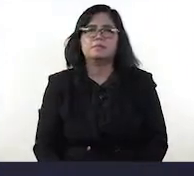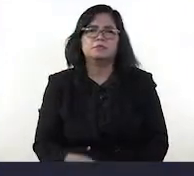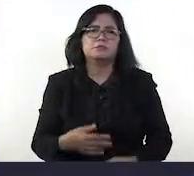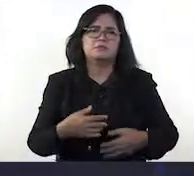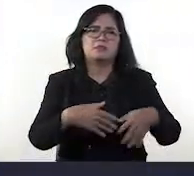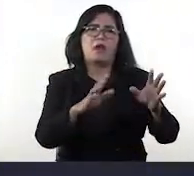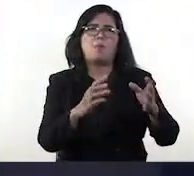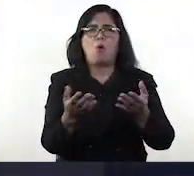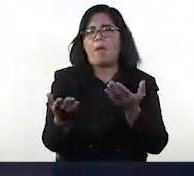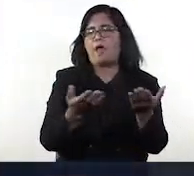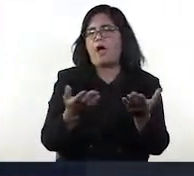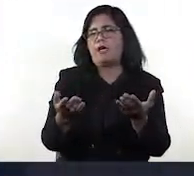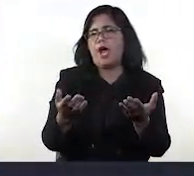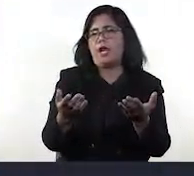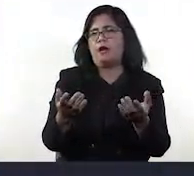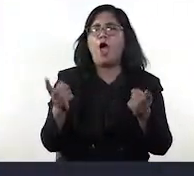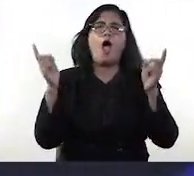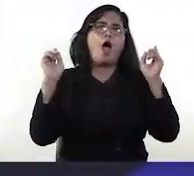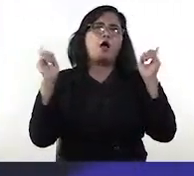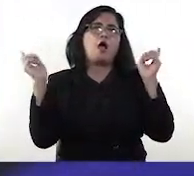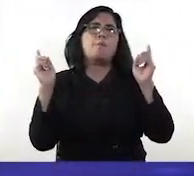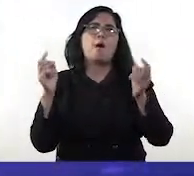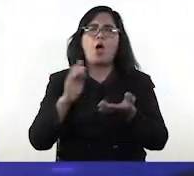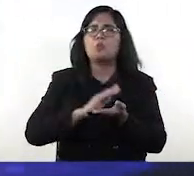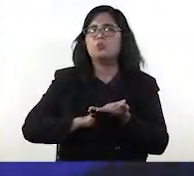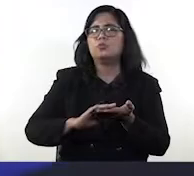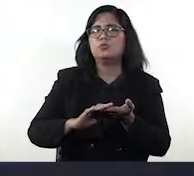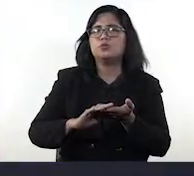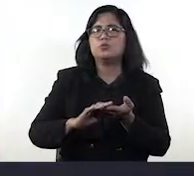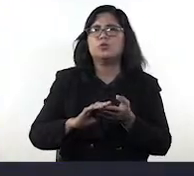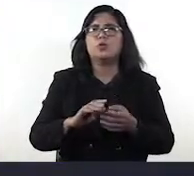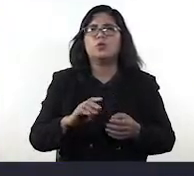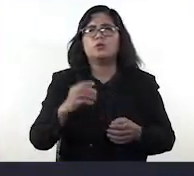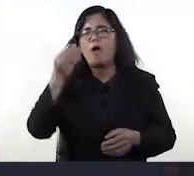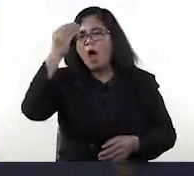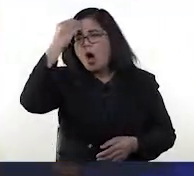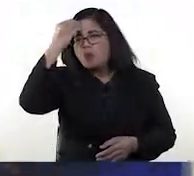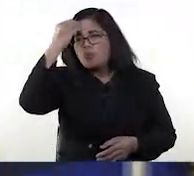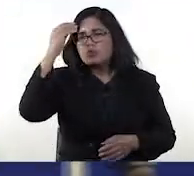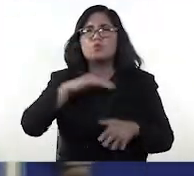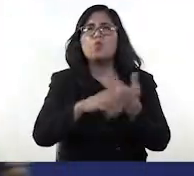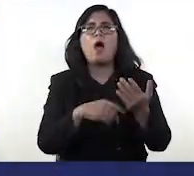dia mau pelayanan kek ini dia mau jagung Upas ayat